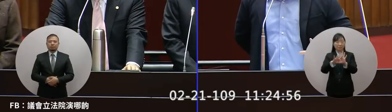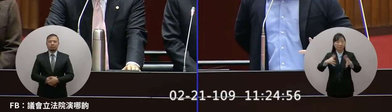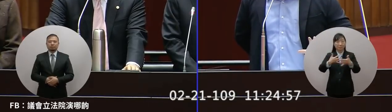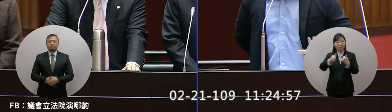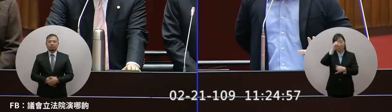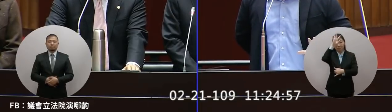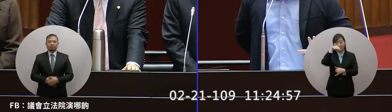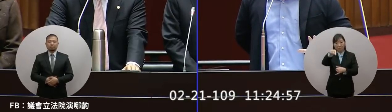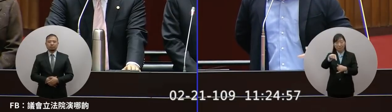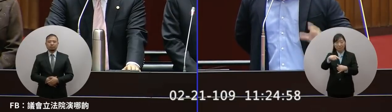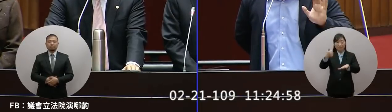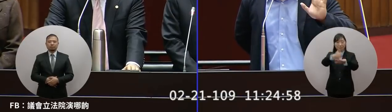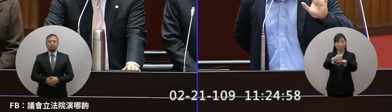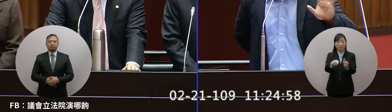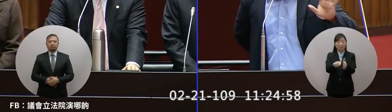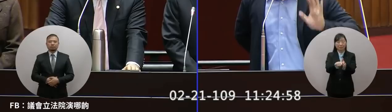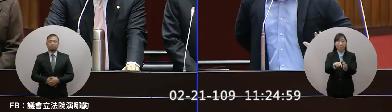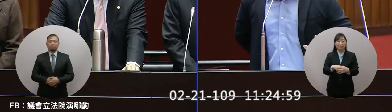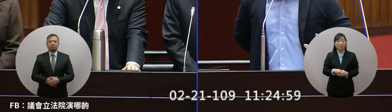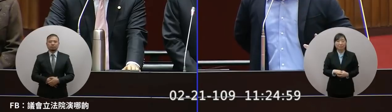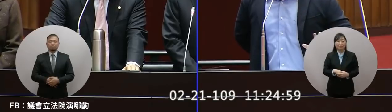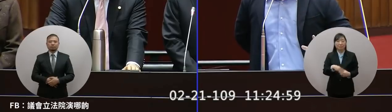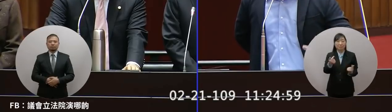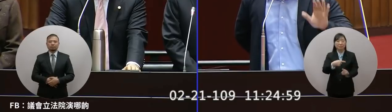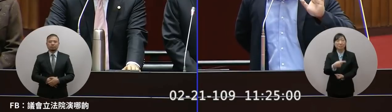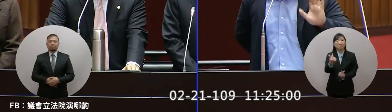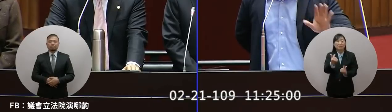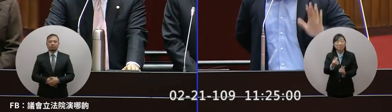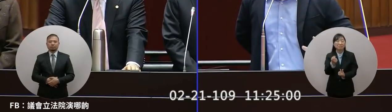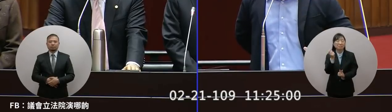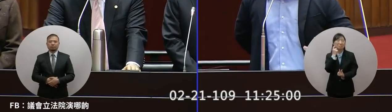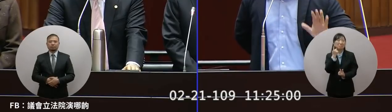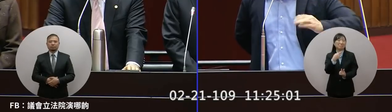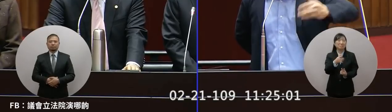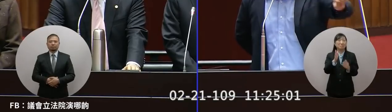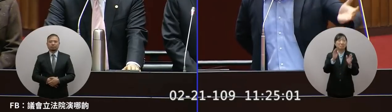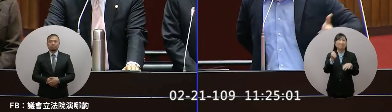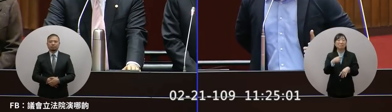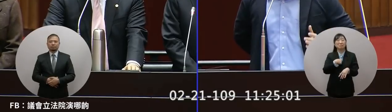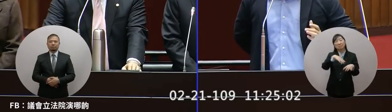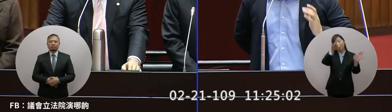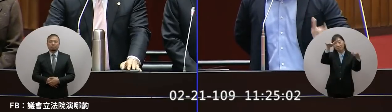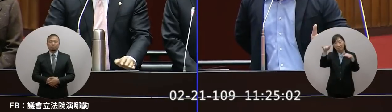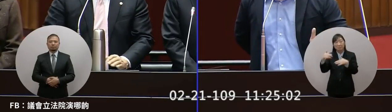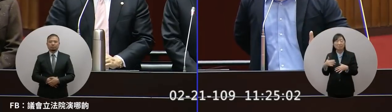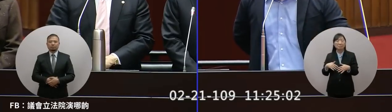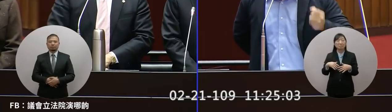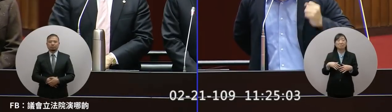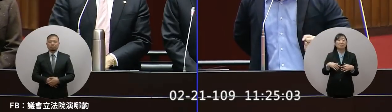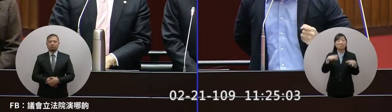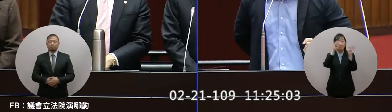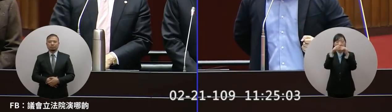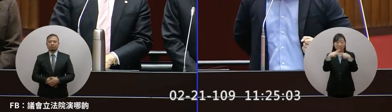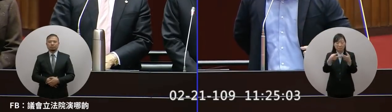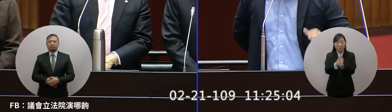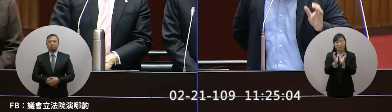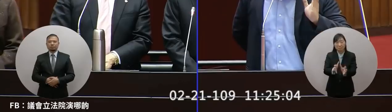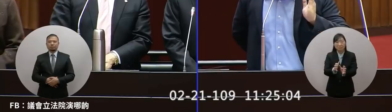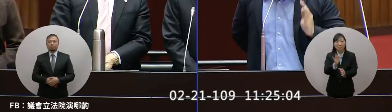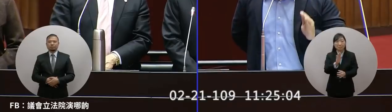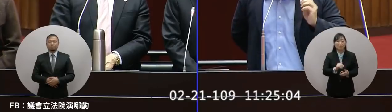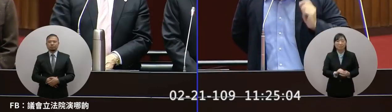民党的时代，看起来是假意嘛，他就要求说啊，来啊，咱来组一个调查小组。但是我现在意思就